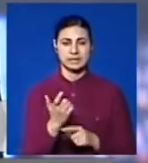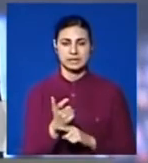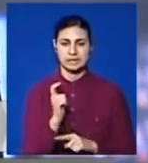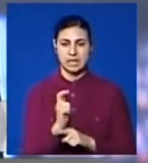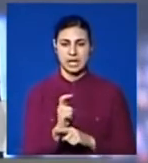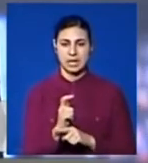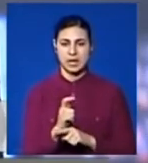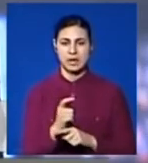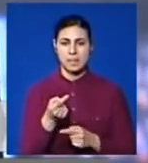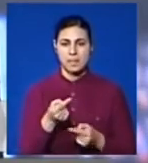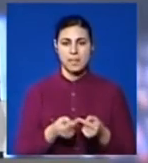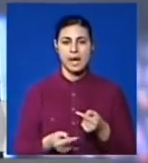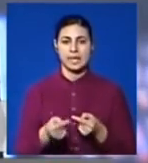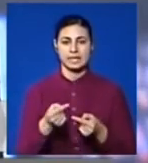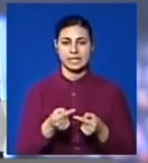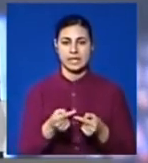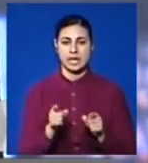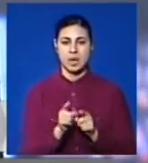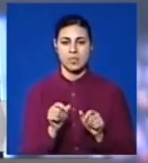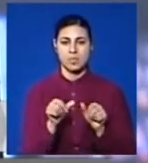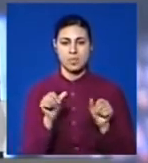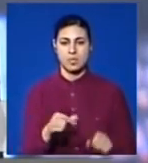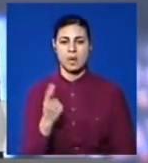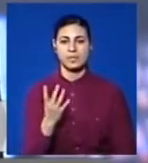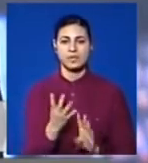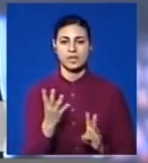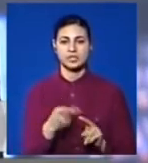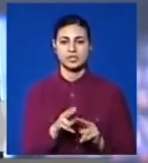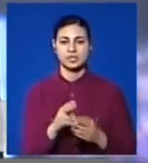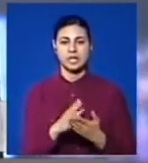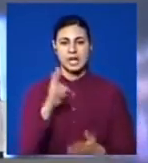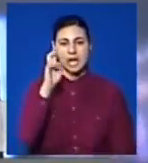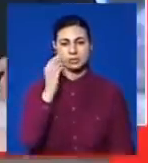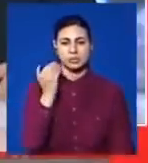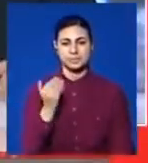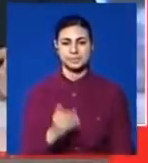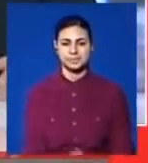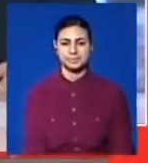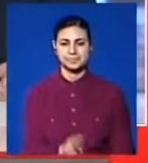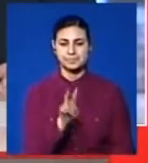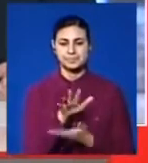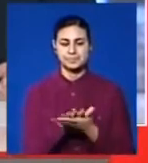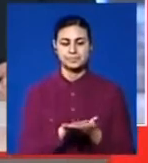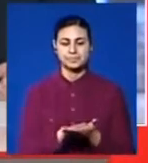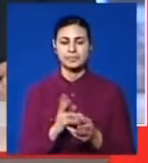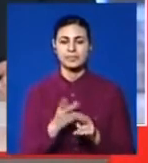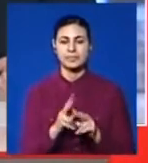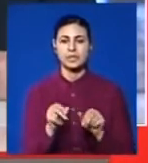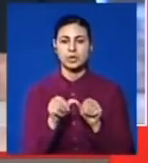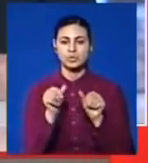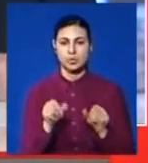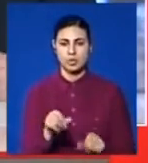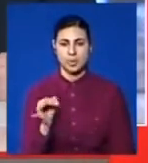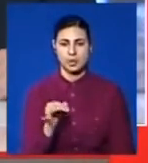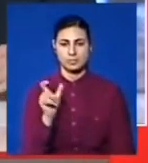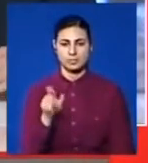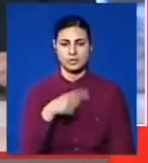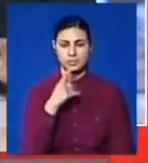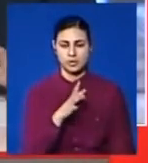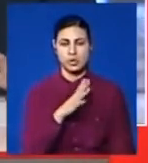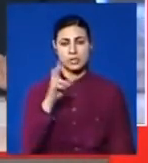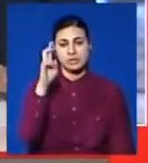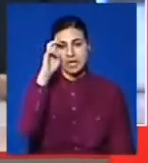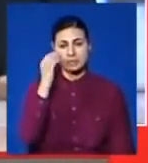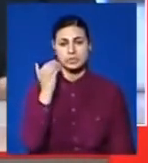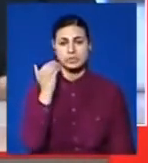ძალზე მანკიერი ფორმა. პირველ რიგში ეს არის ხელისუფლების ჩარევა ზედმეტად ეკლესიაში. რომ დავაკონკრეტოთ, თქვენ ითხოვთ, რომ